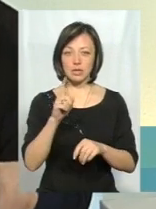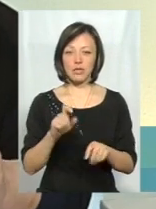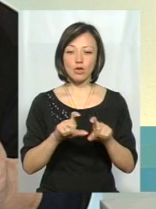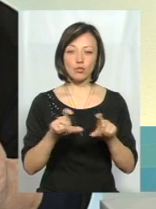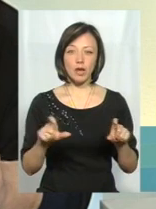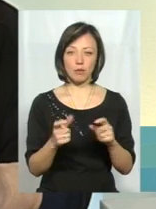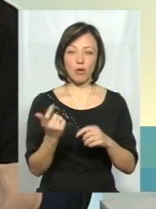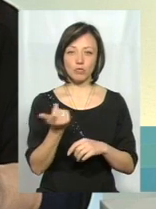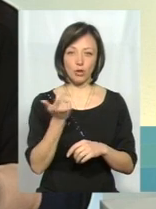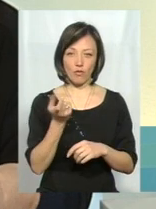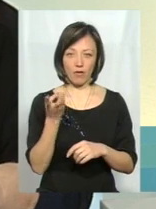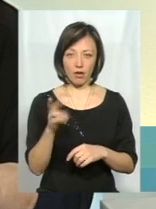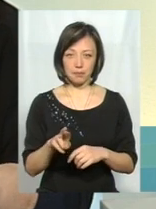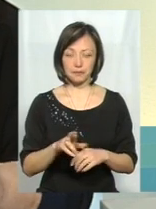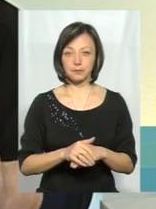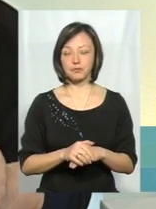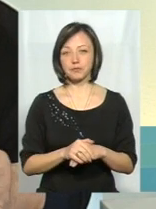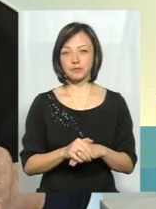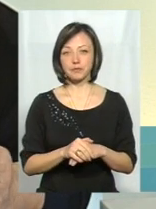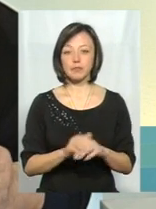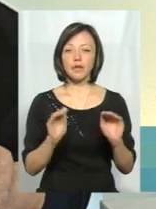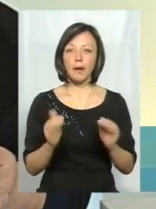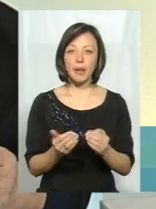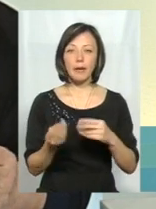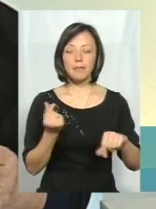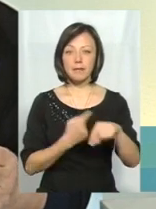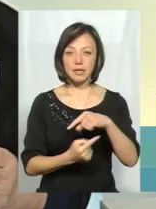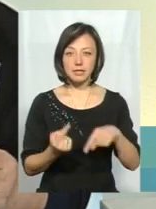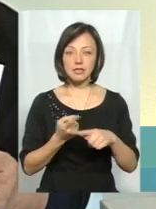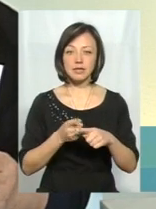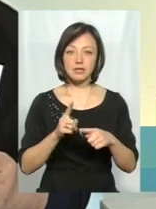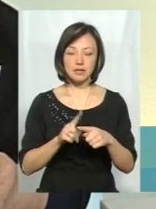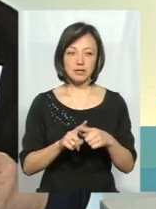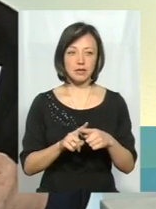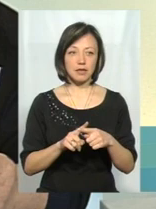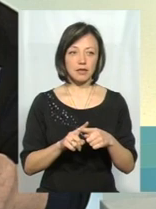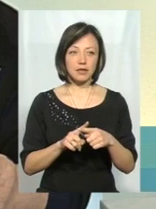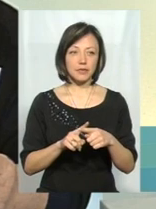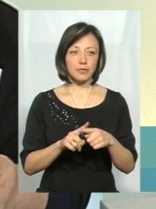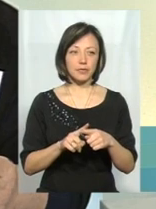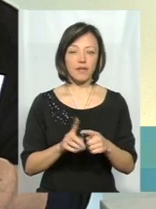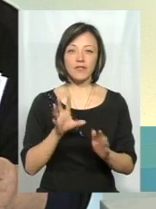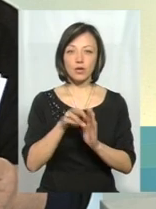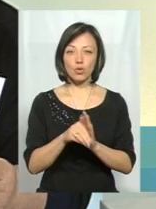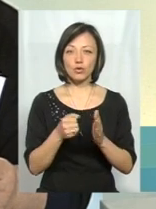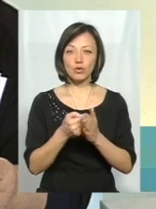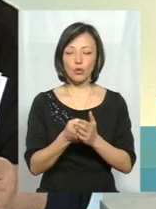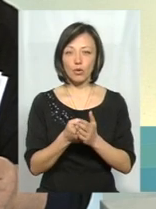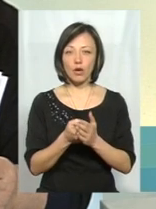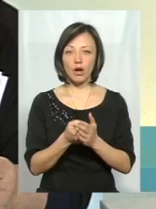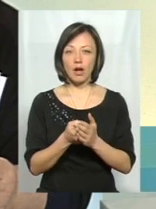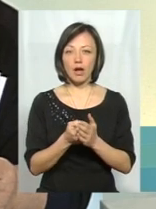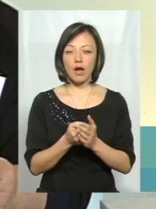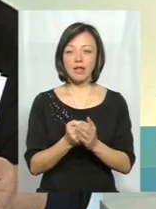суб'єктами господарювання. Малий бізнес, ці суб'єкти господарювання, які відносяться до незначного